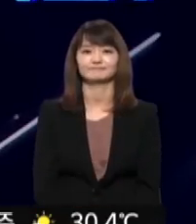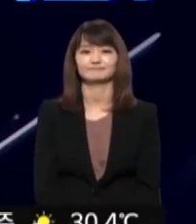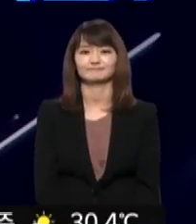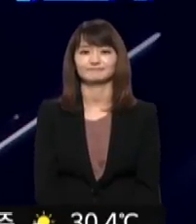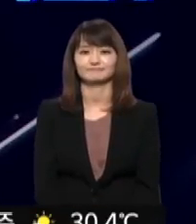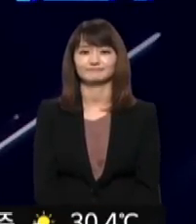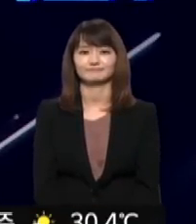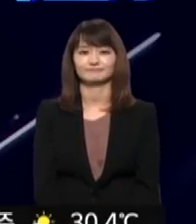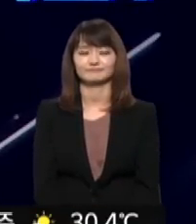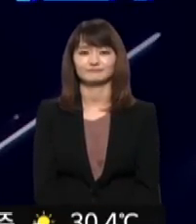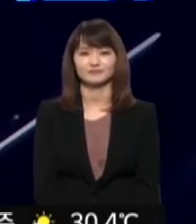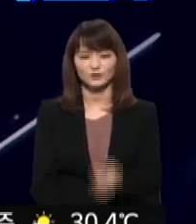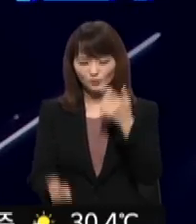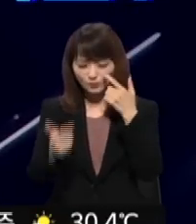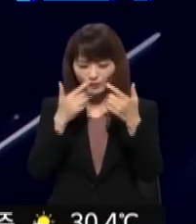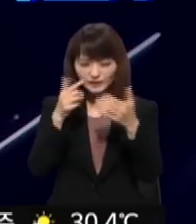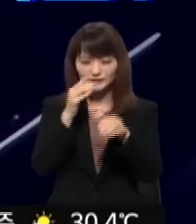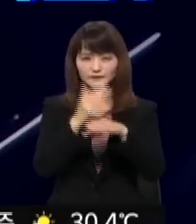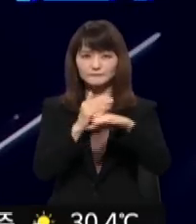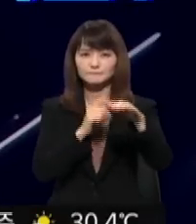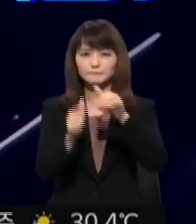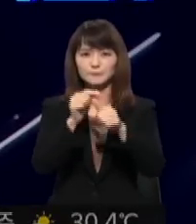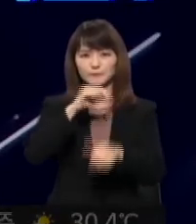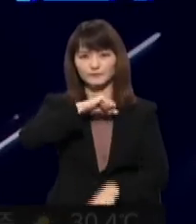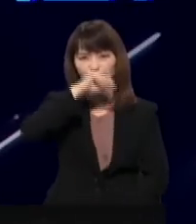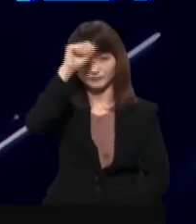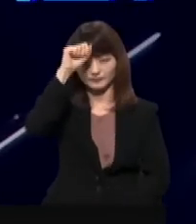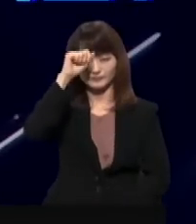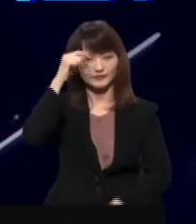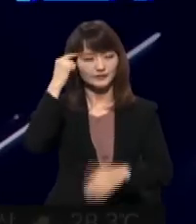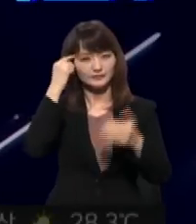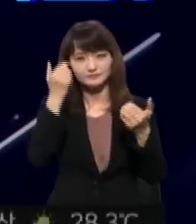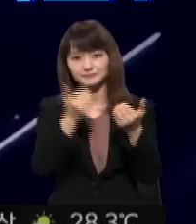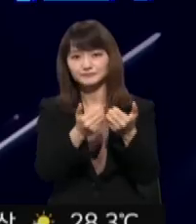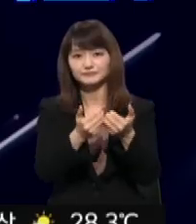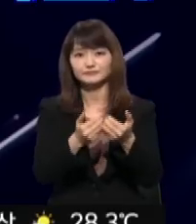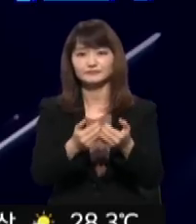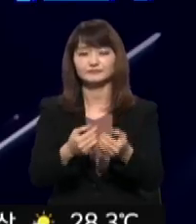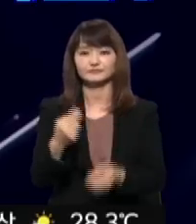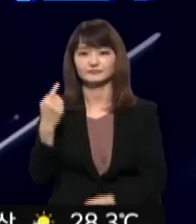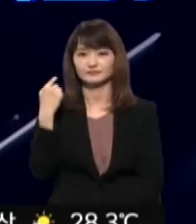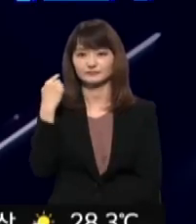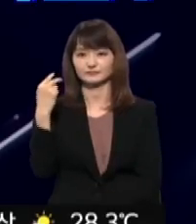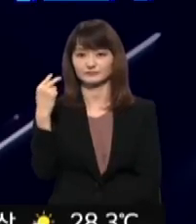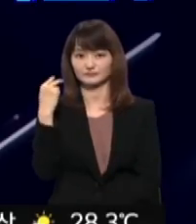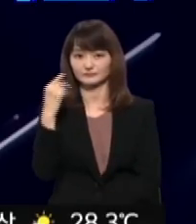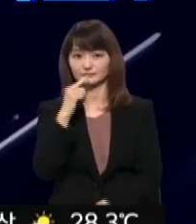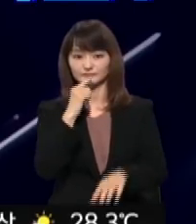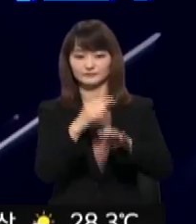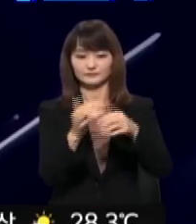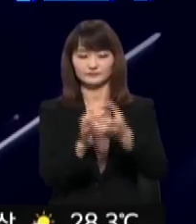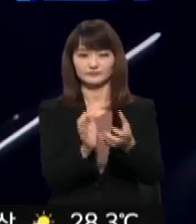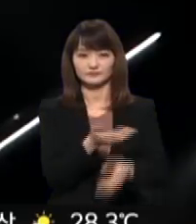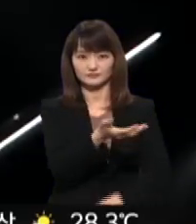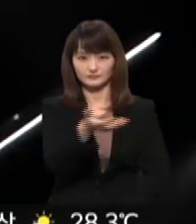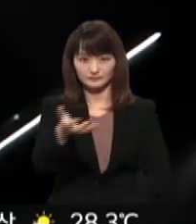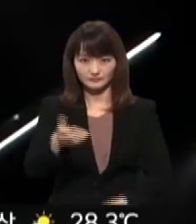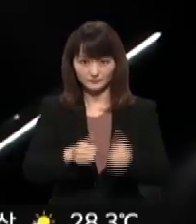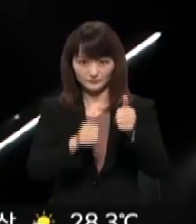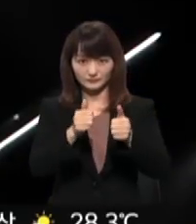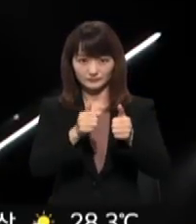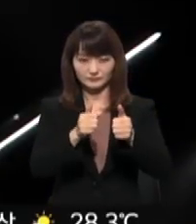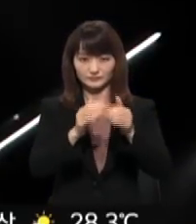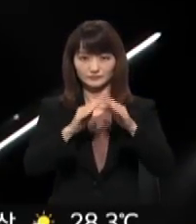민주당 얘기는 확대명의 역설로 잡았습니다 지난 주말에 민주당 순핵 경선이 호남에서